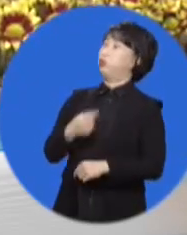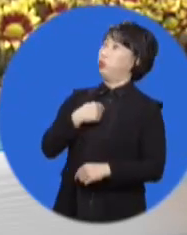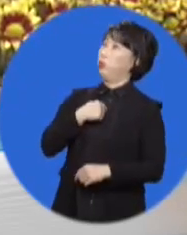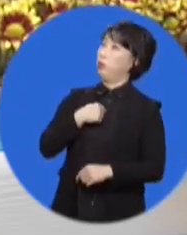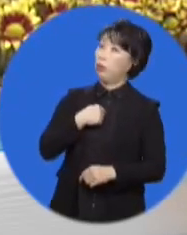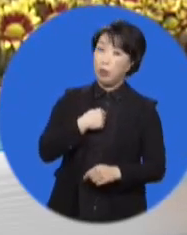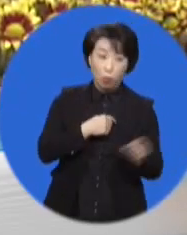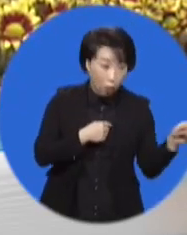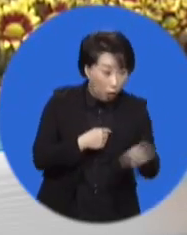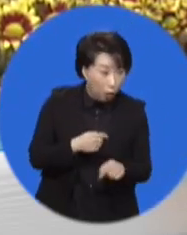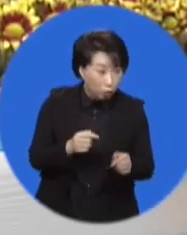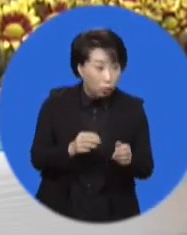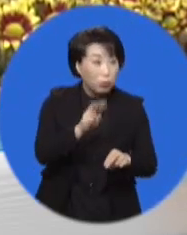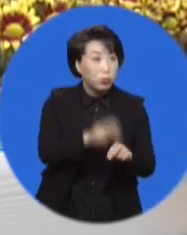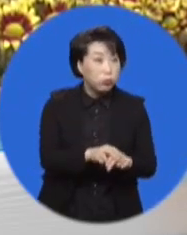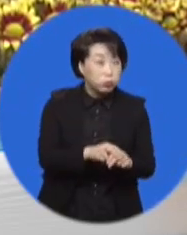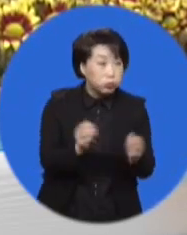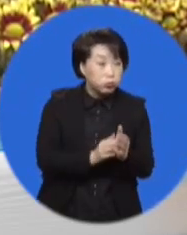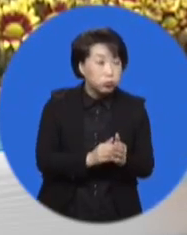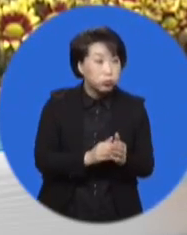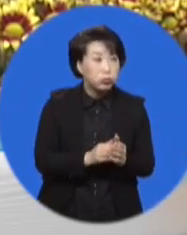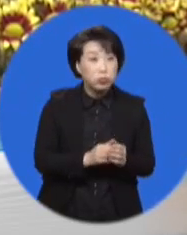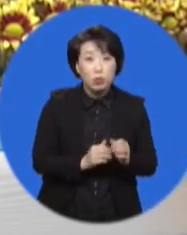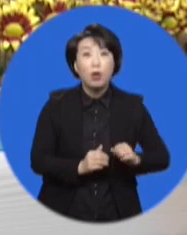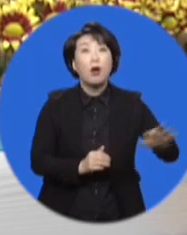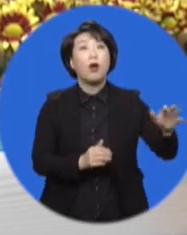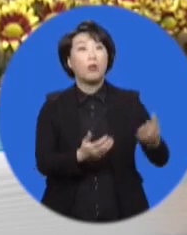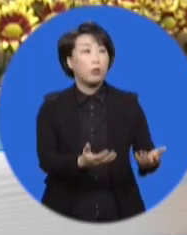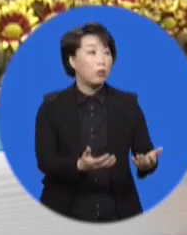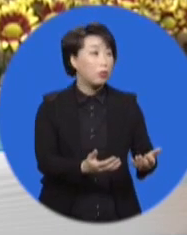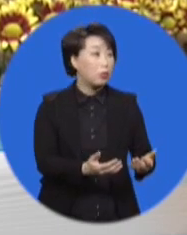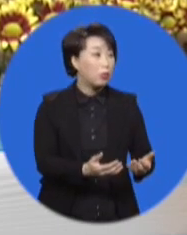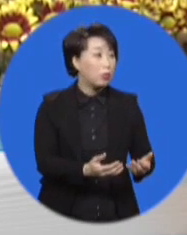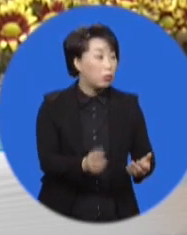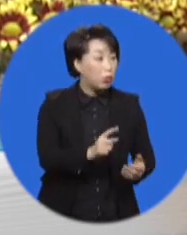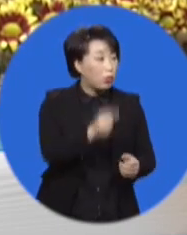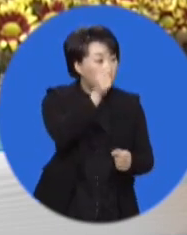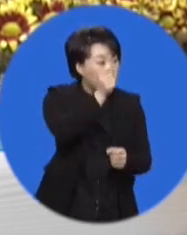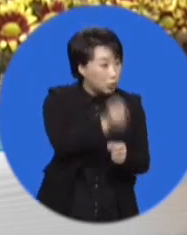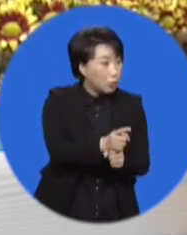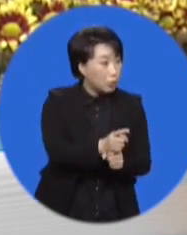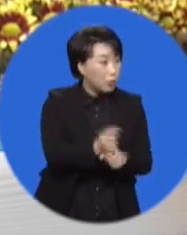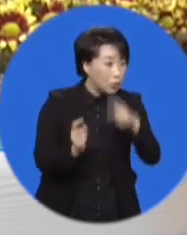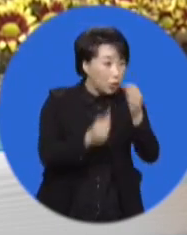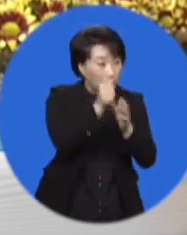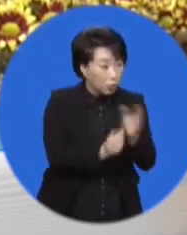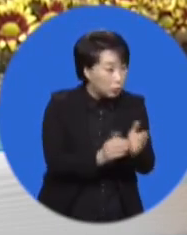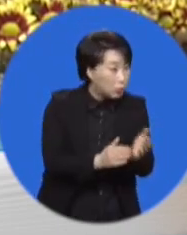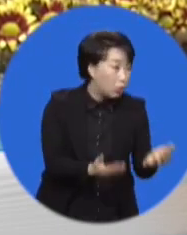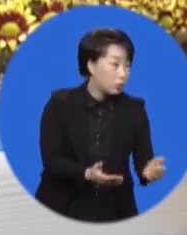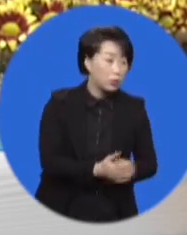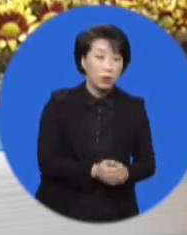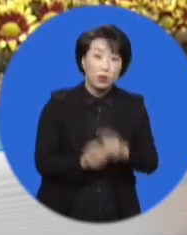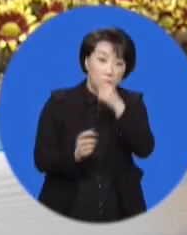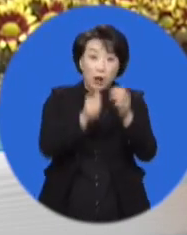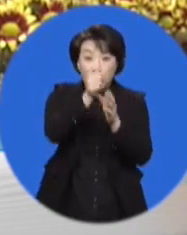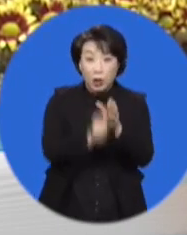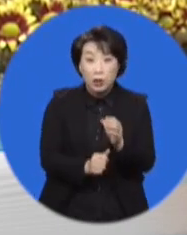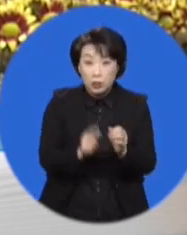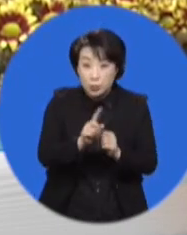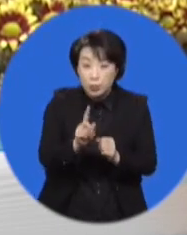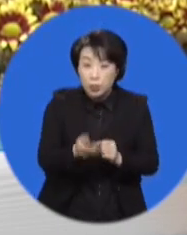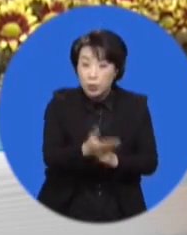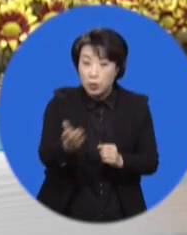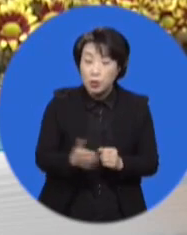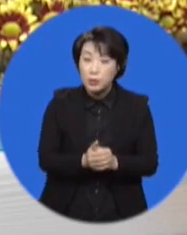뭐래? 오면 뭐래? 오면 이미 타락해 버리는데. 타락이라는 게 뭐요?